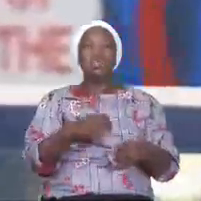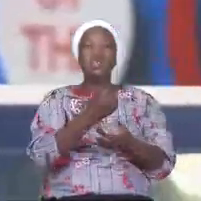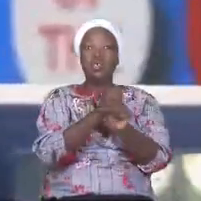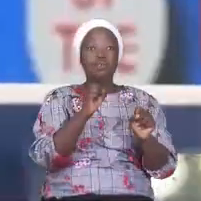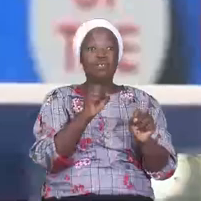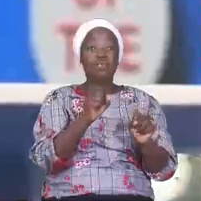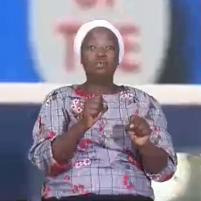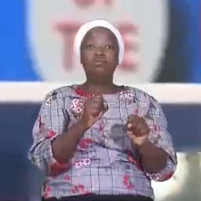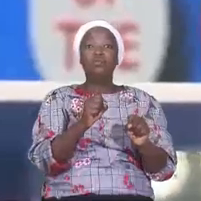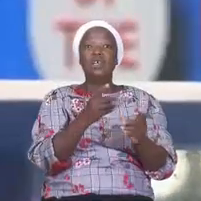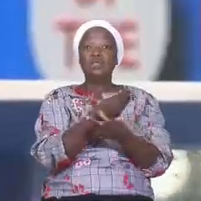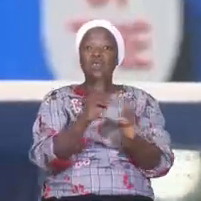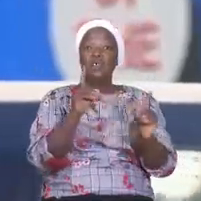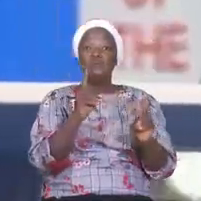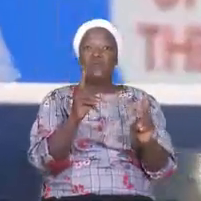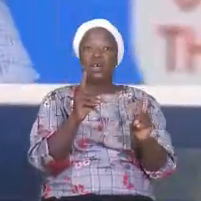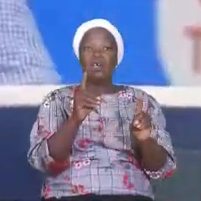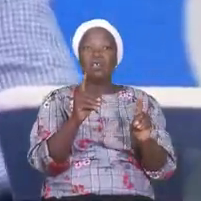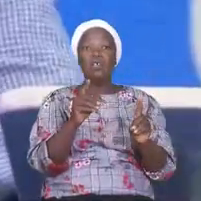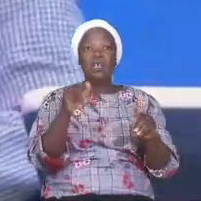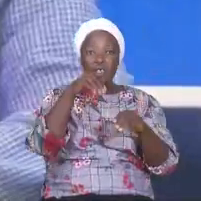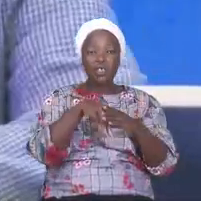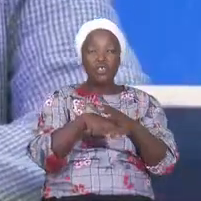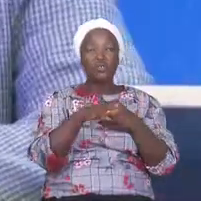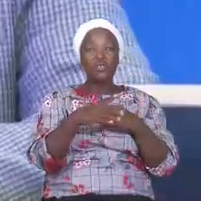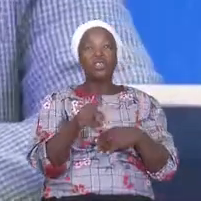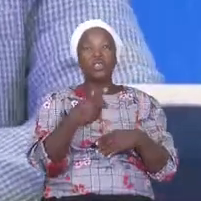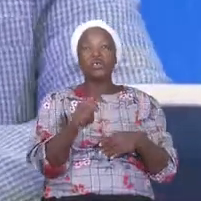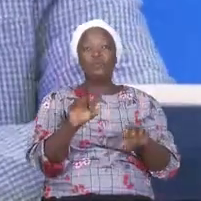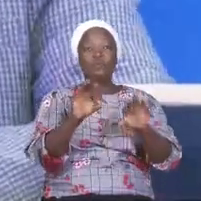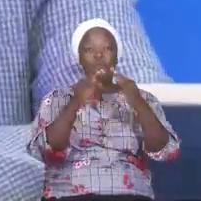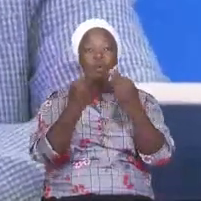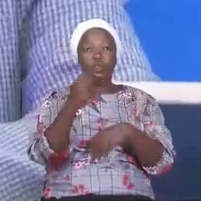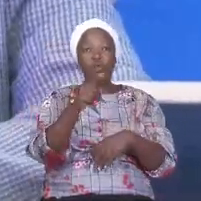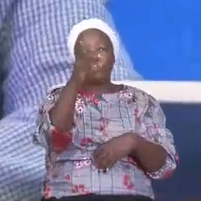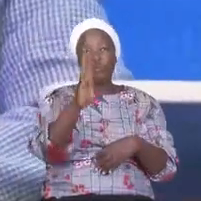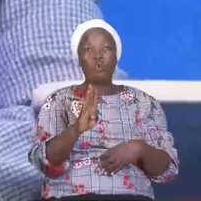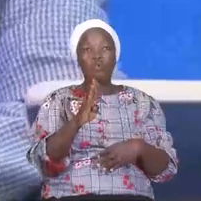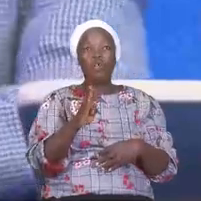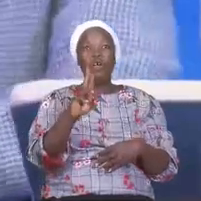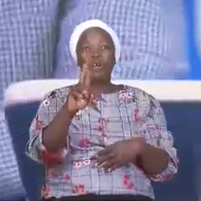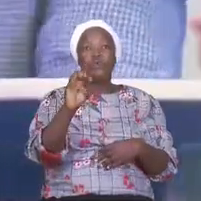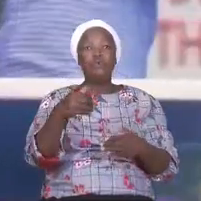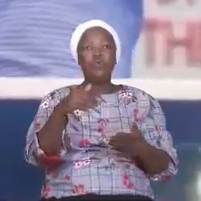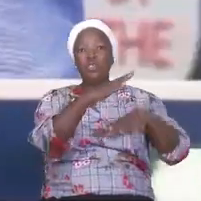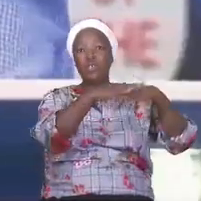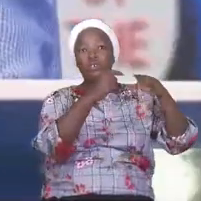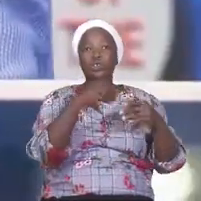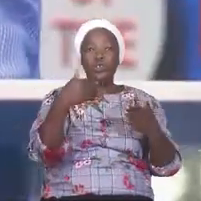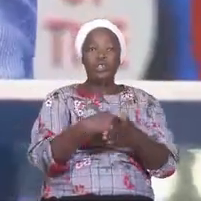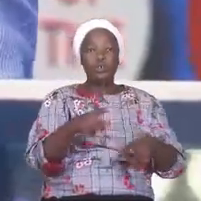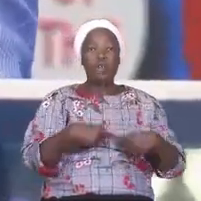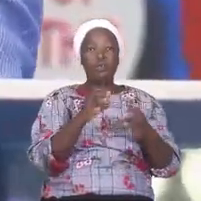salut est seulement en Christ, le salut, la rédemption, l'adoption dans la famille de Dieu,